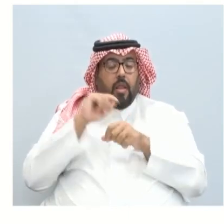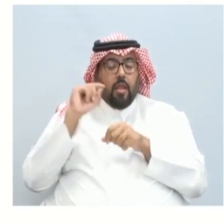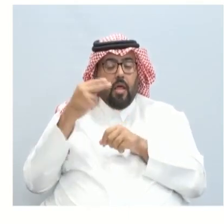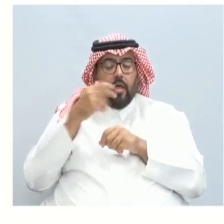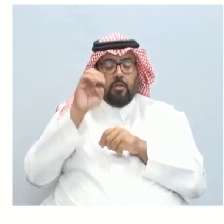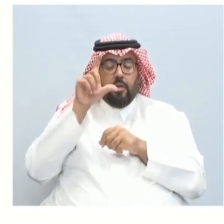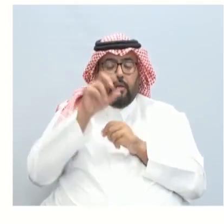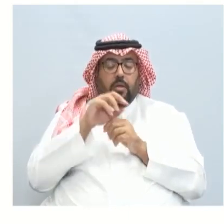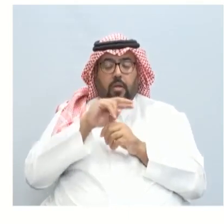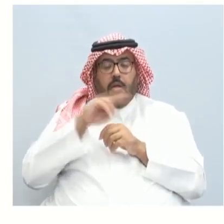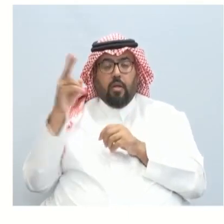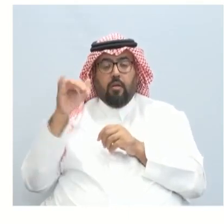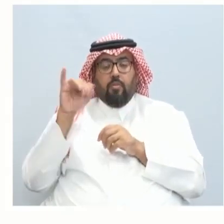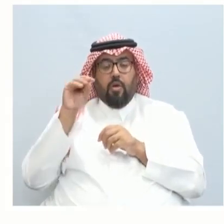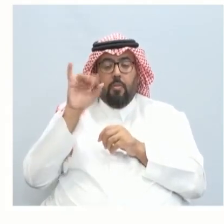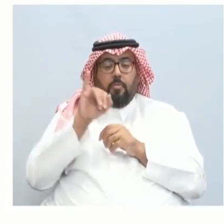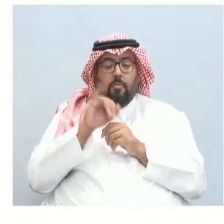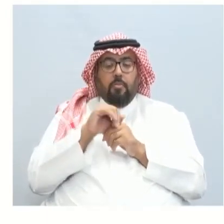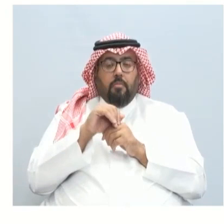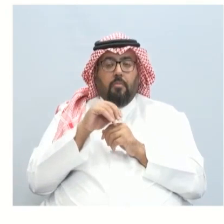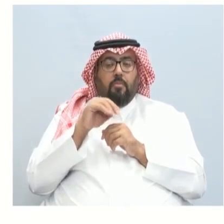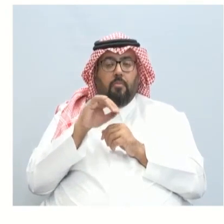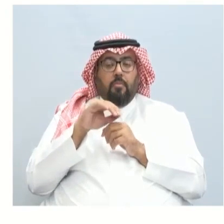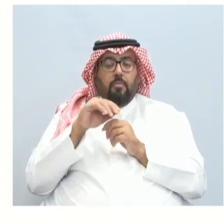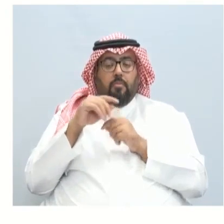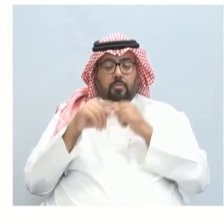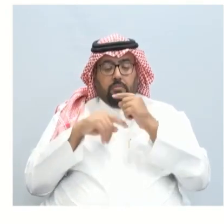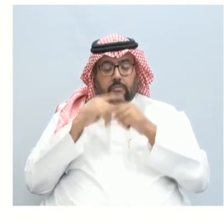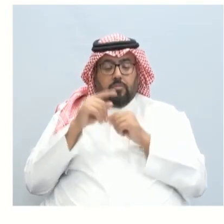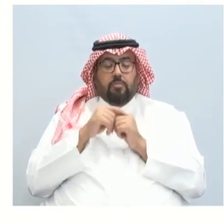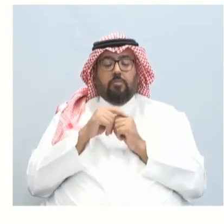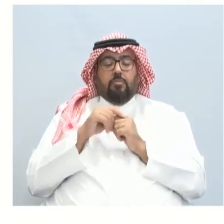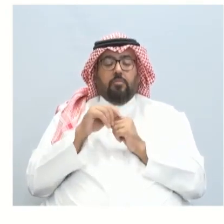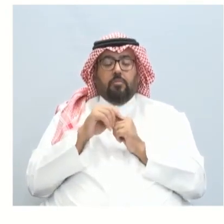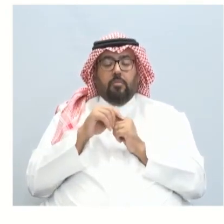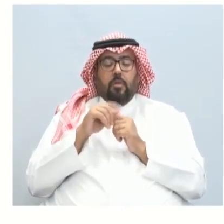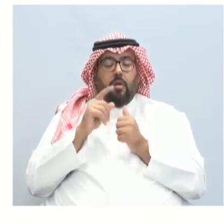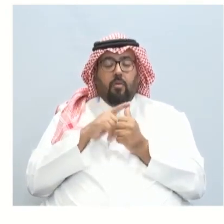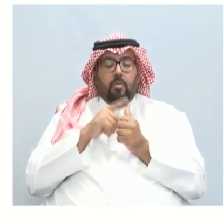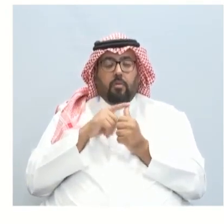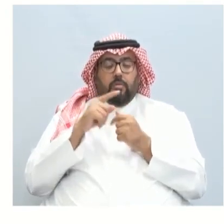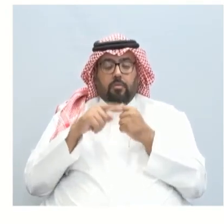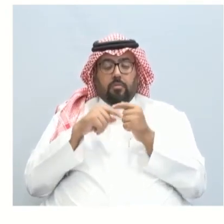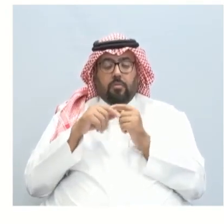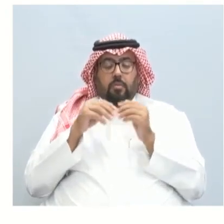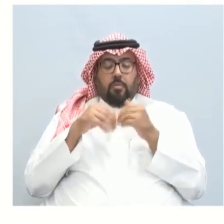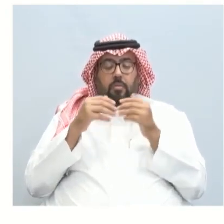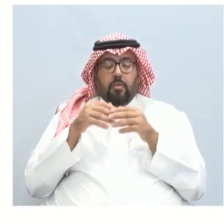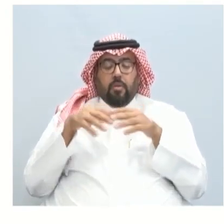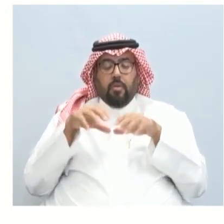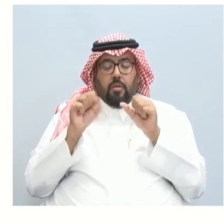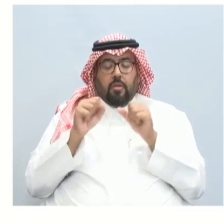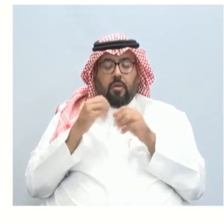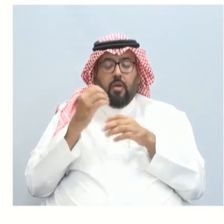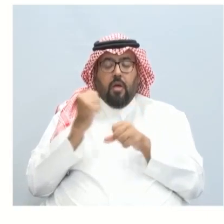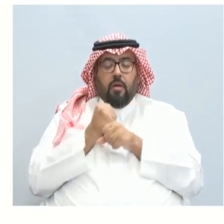غير مهم ايضا عاجل ممتازين هو الذي يبدا فيه بعد ان ننتهي من